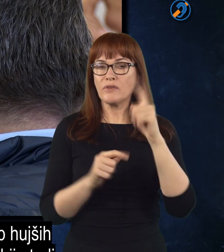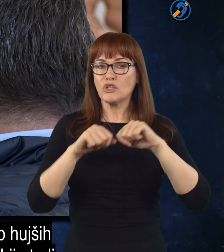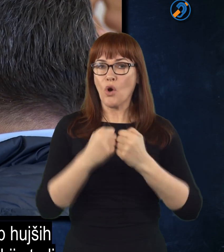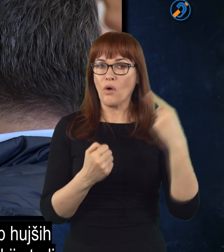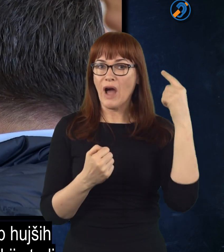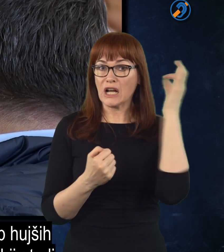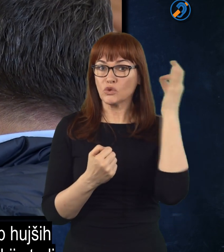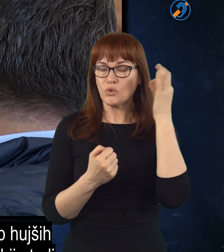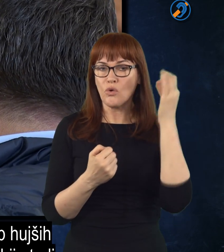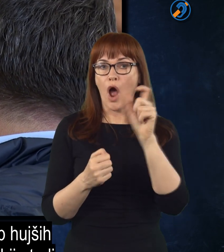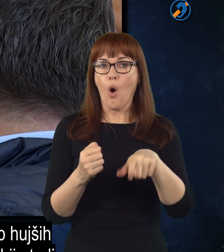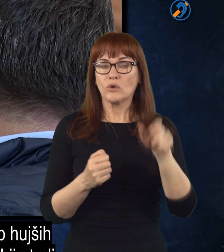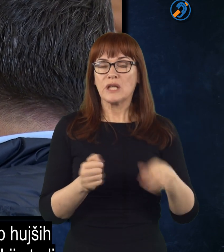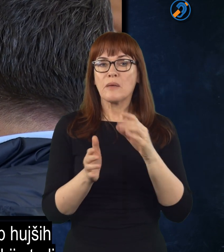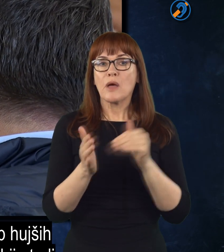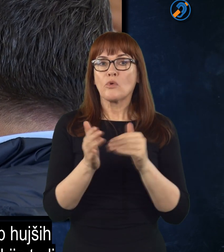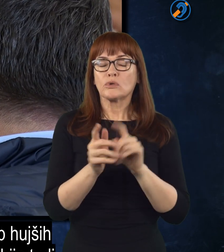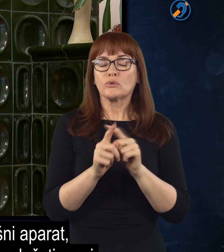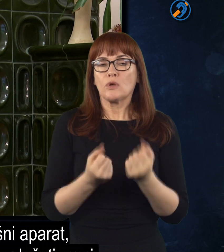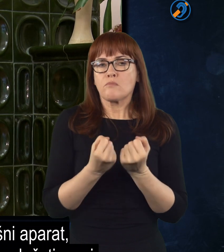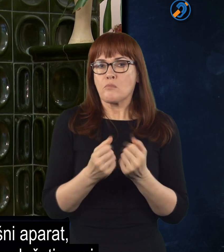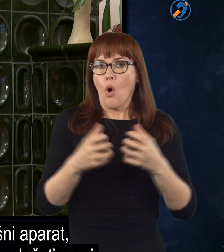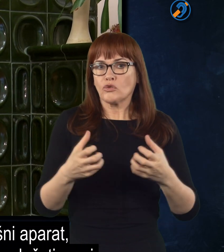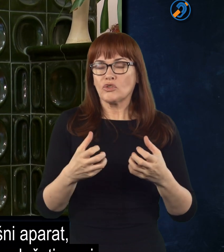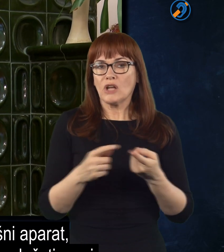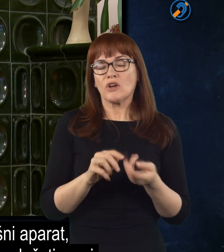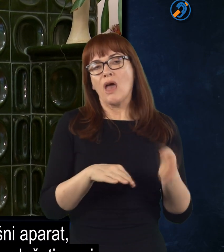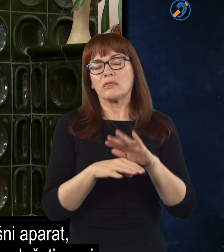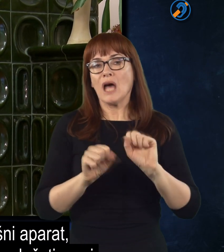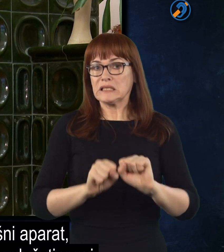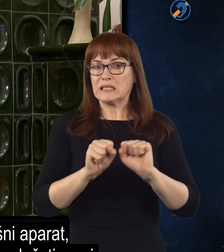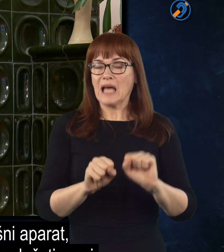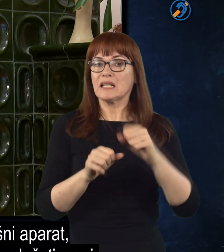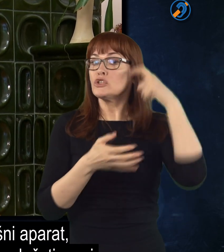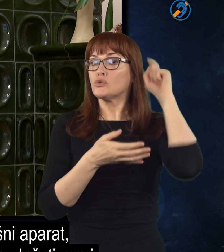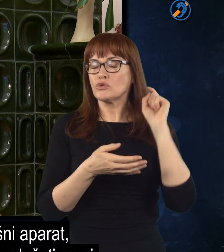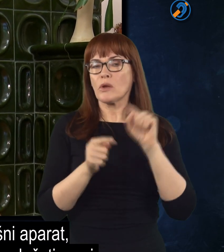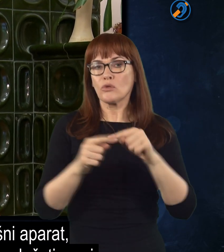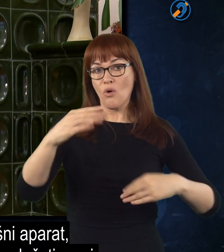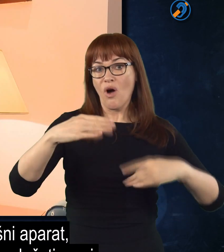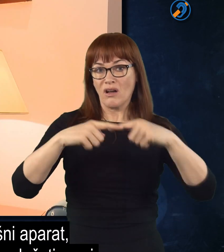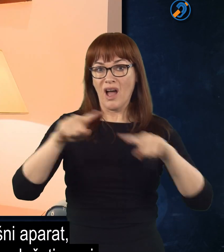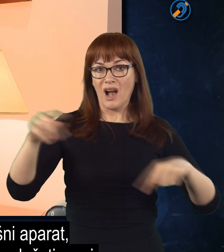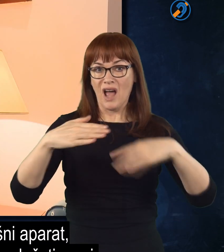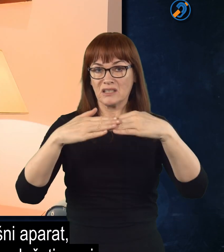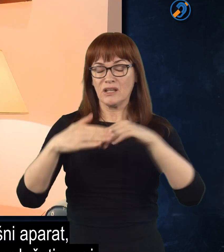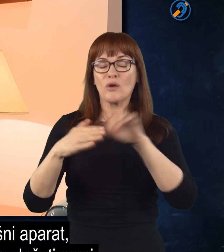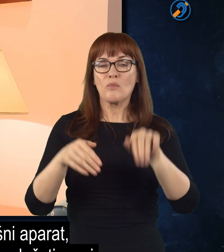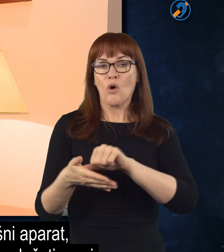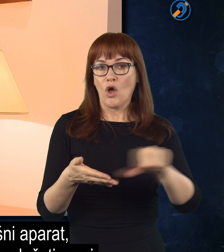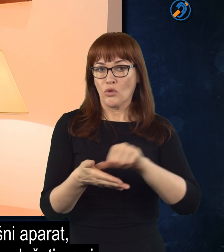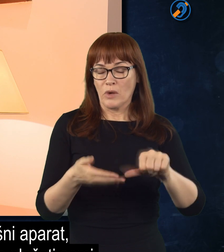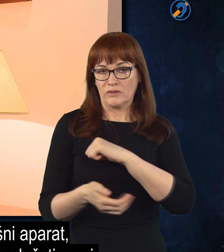čim je višja okvara sluha, osebi potrebujejo tudi močnejši ali pa rekel nadstandardni slušni aparat in to